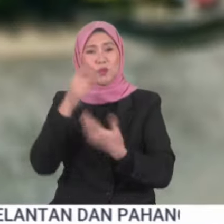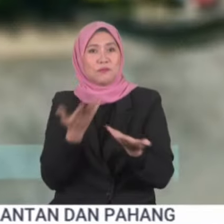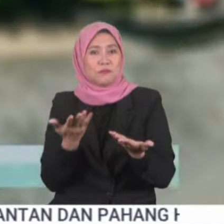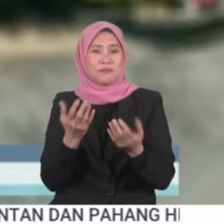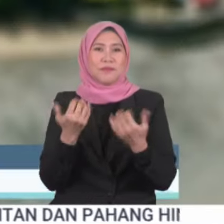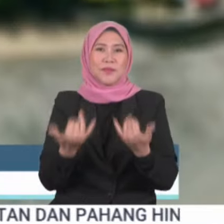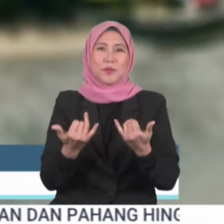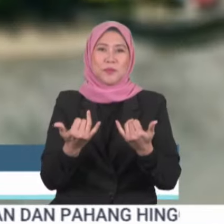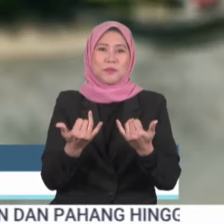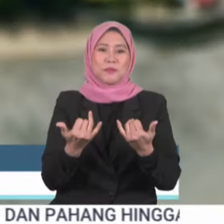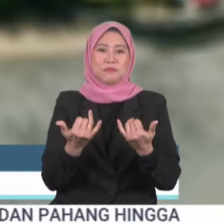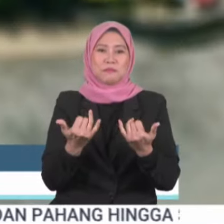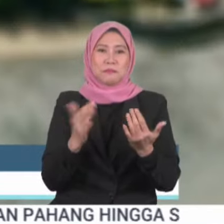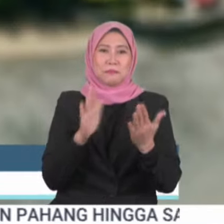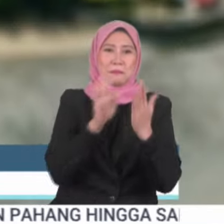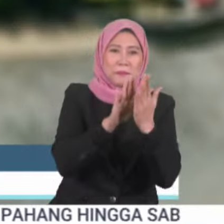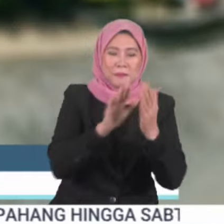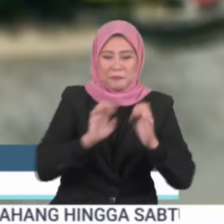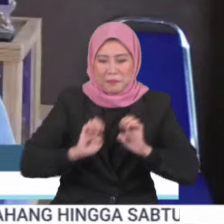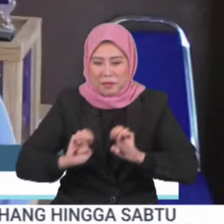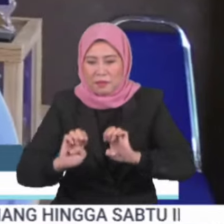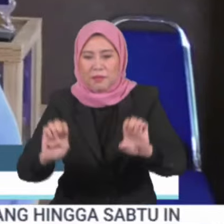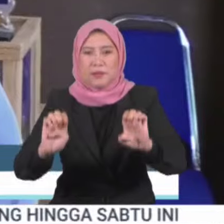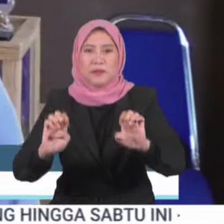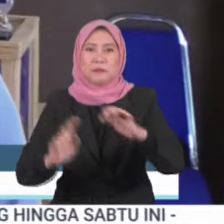yang berdepan masalah berkenaan.